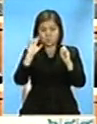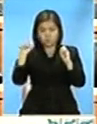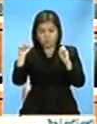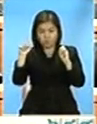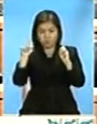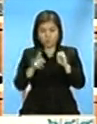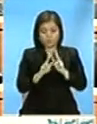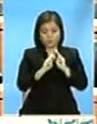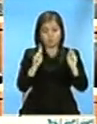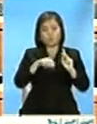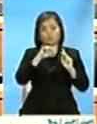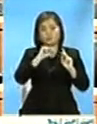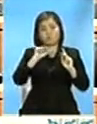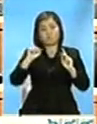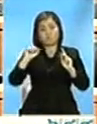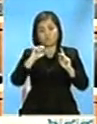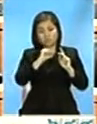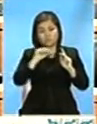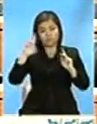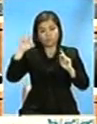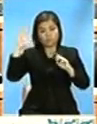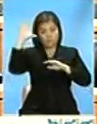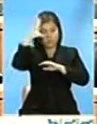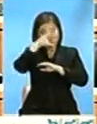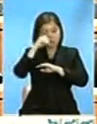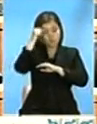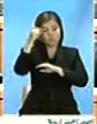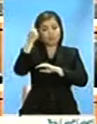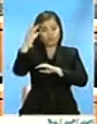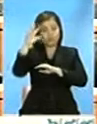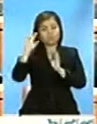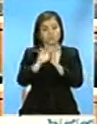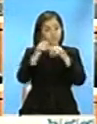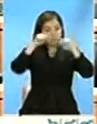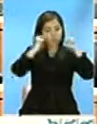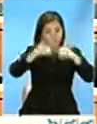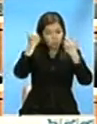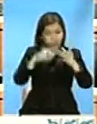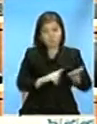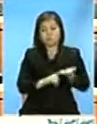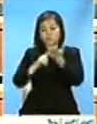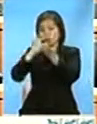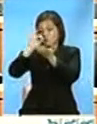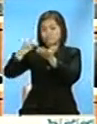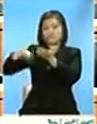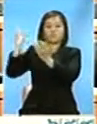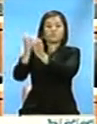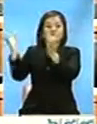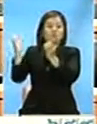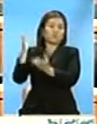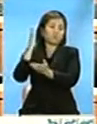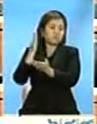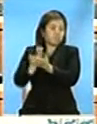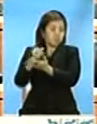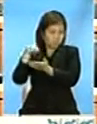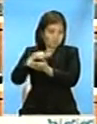ณะเราคุยกัน15วัน15คืนสุดท้ายก็ต้องส่งเรื่องขึ้นศาลรัฐธรรมนูญแล้วมันก็สะดุดหยุดลงเพ